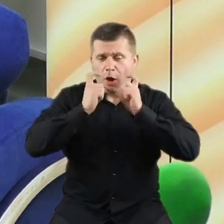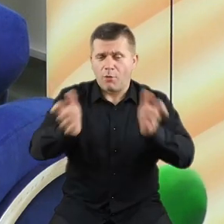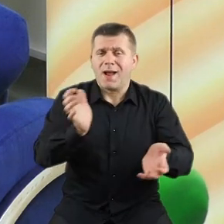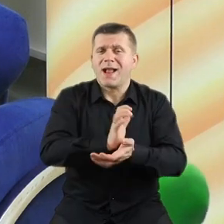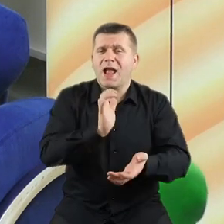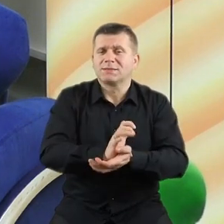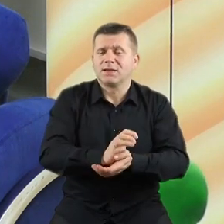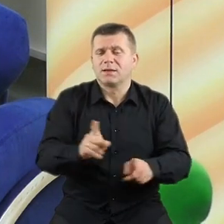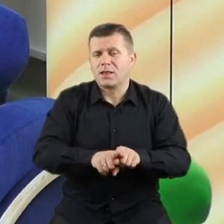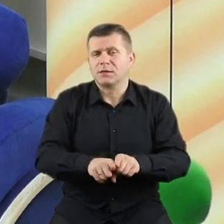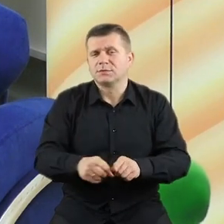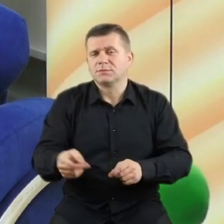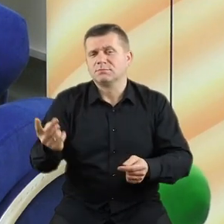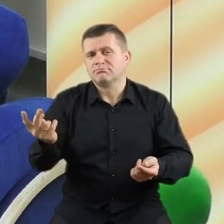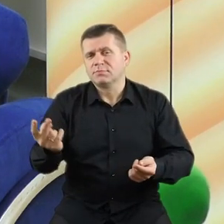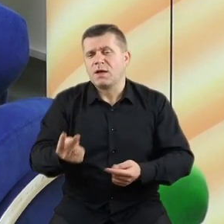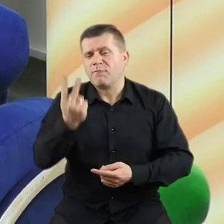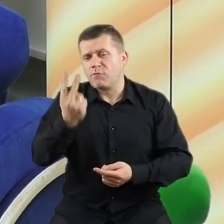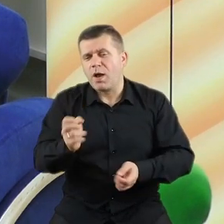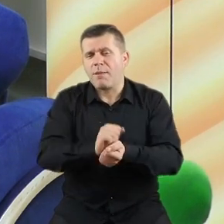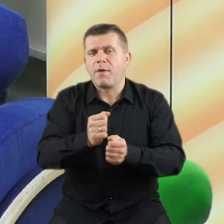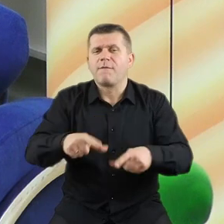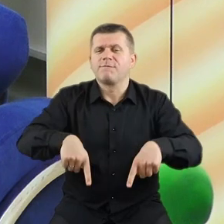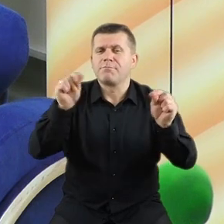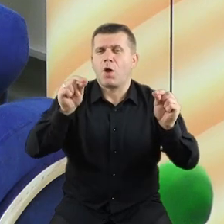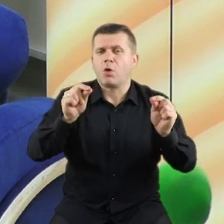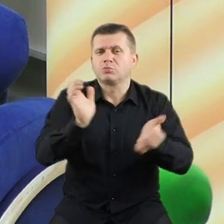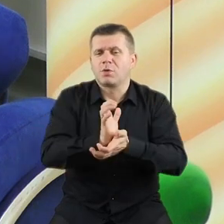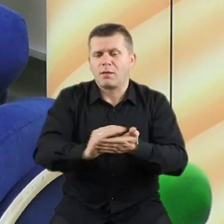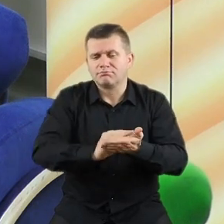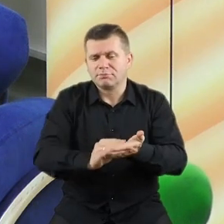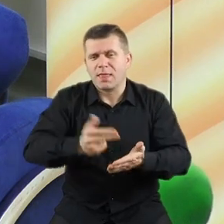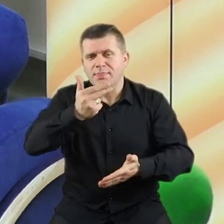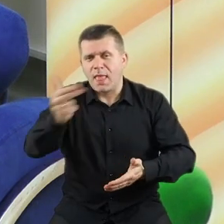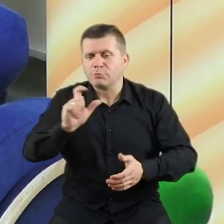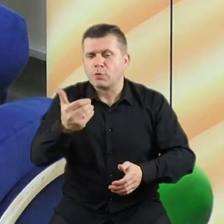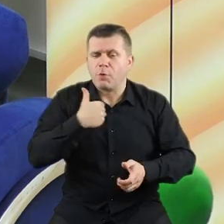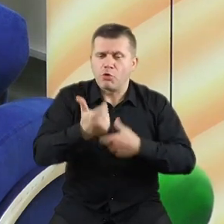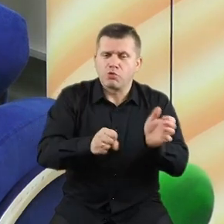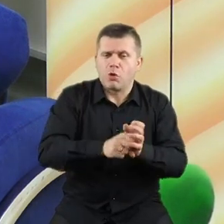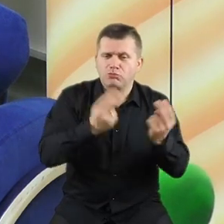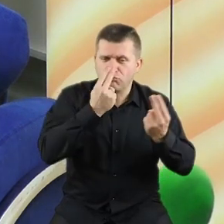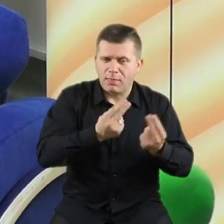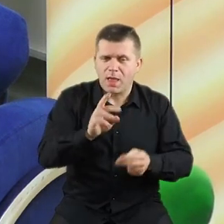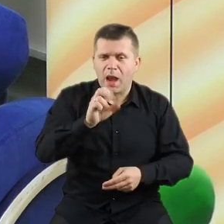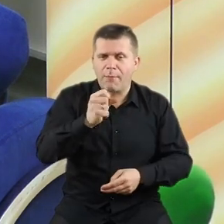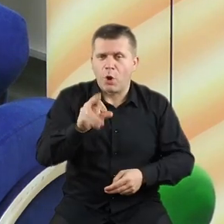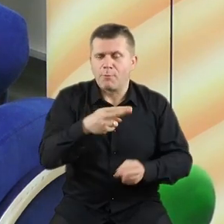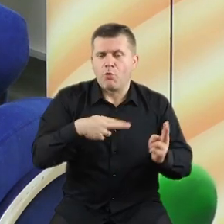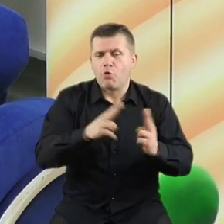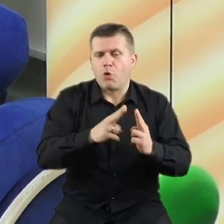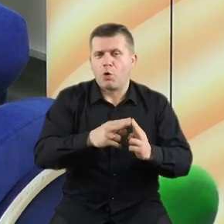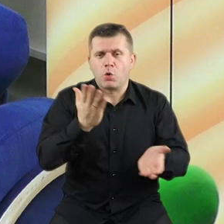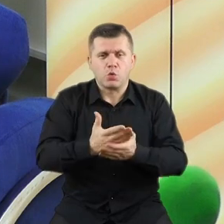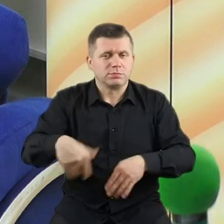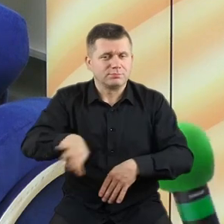ogłaszało w gazecie na Dwójce Wyborczej, można było napisać, jak się temat jakiś robiło do reportażu, to taki był kontakt.